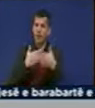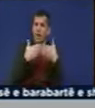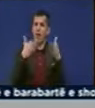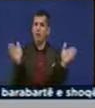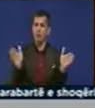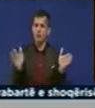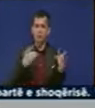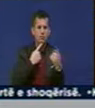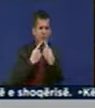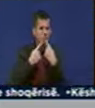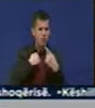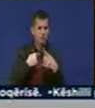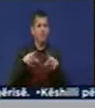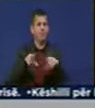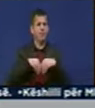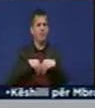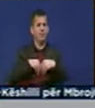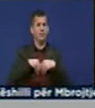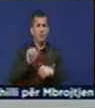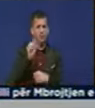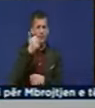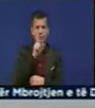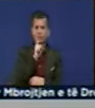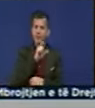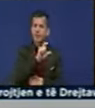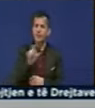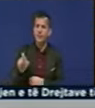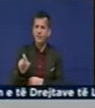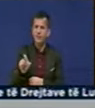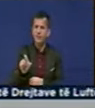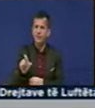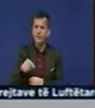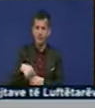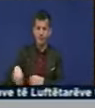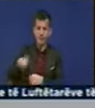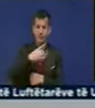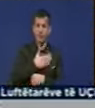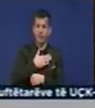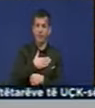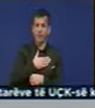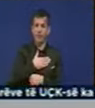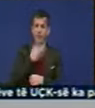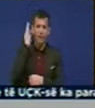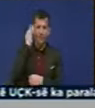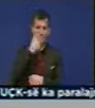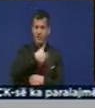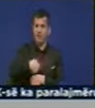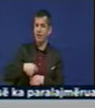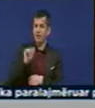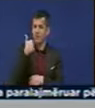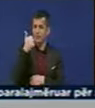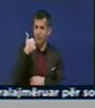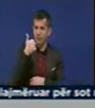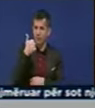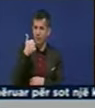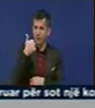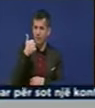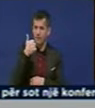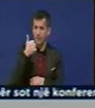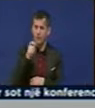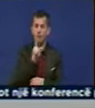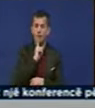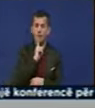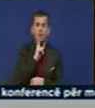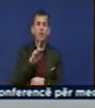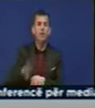ne duhet të pranojmë që së pari fajin duhet të kërkojmë tek vetvetja, pasi që historia flet se jo rauherë gruaja